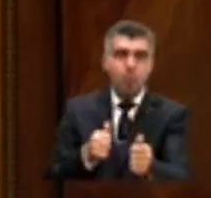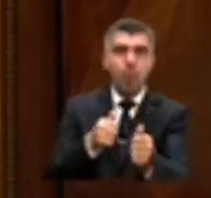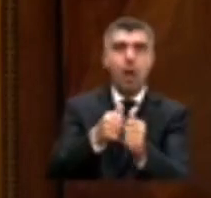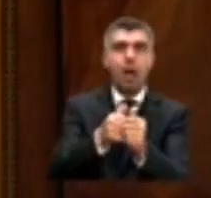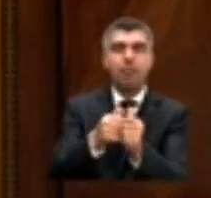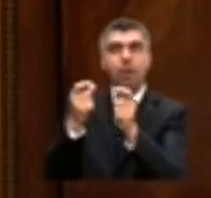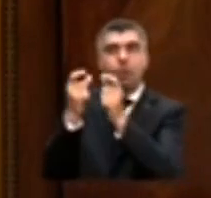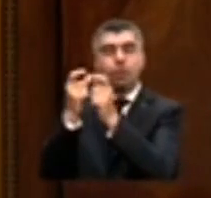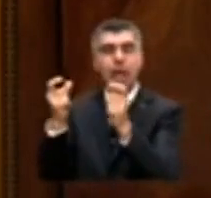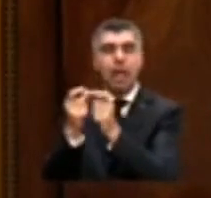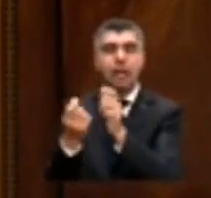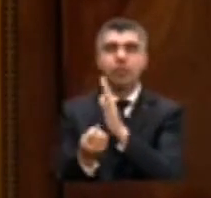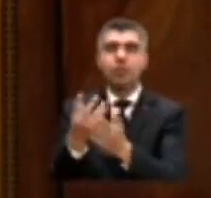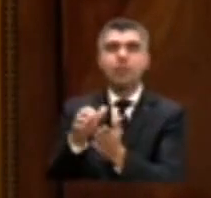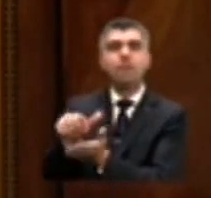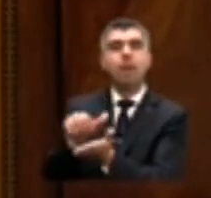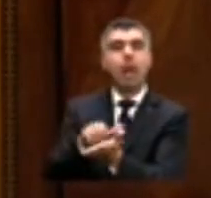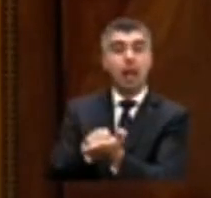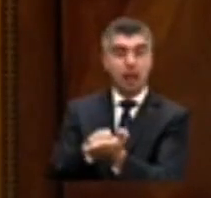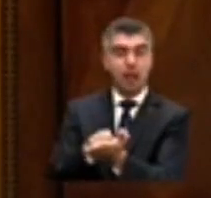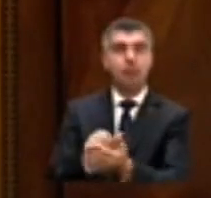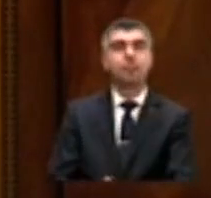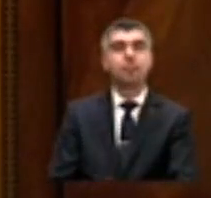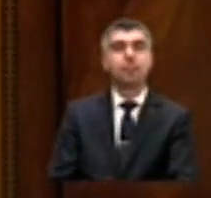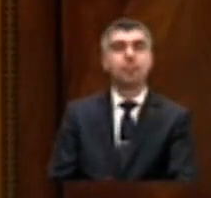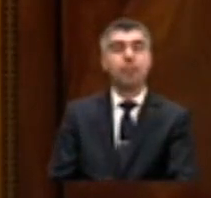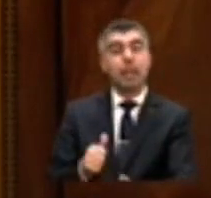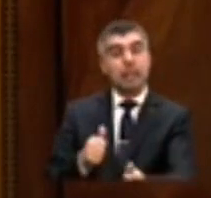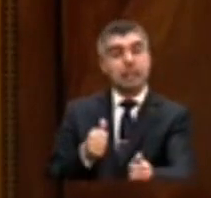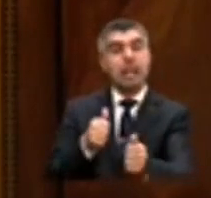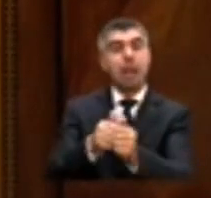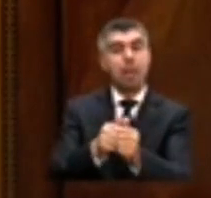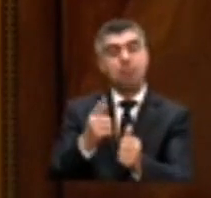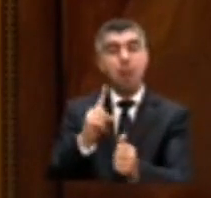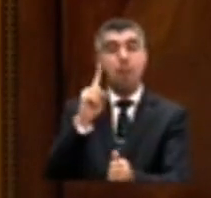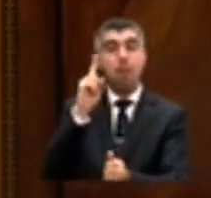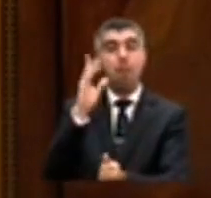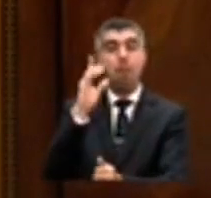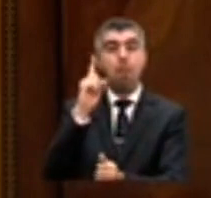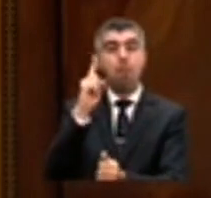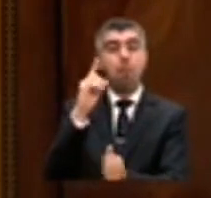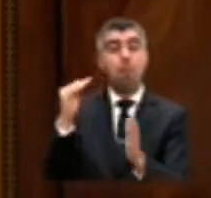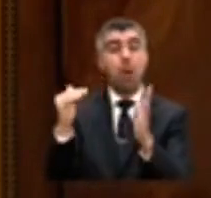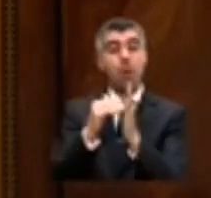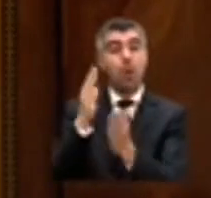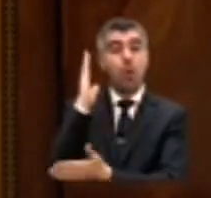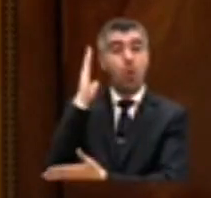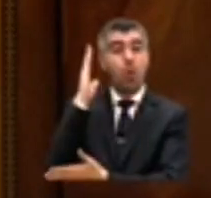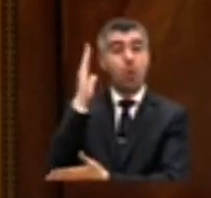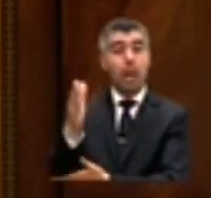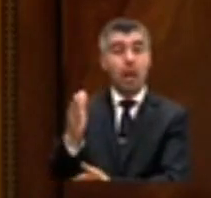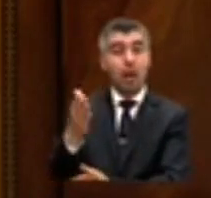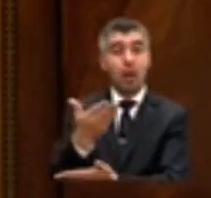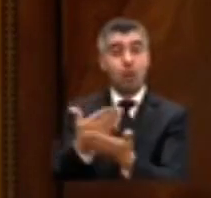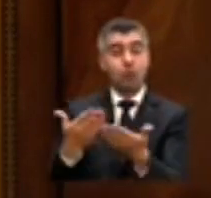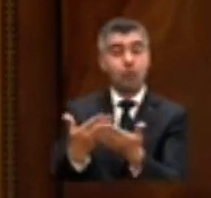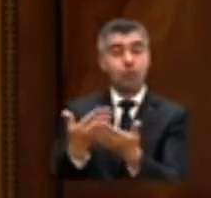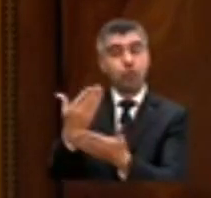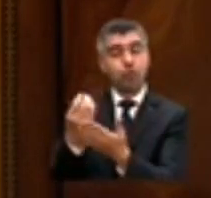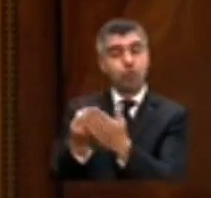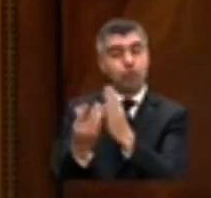المقاولين الفلاحين الشباب بفضل تعبئة 1,000,000 هكتار من أراضي الجموع قصد إنجاز مشاريع